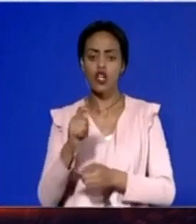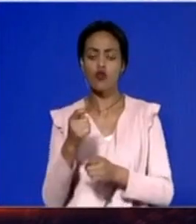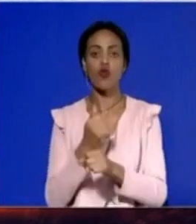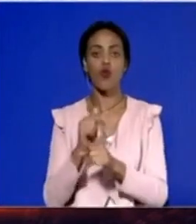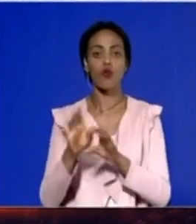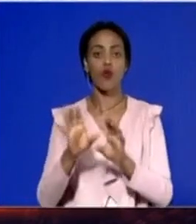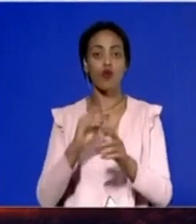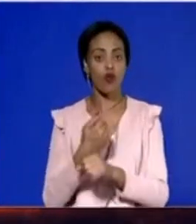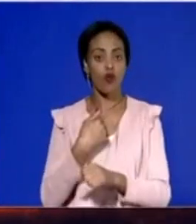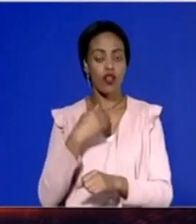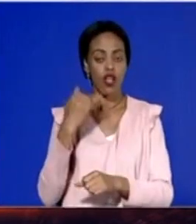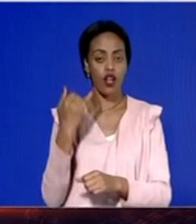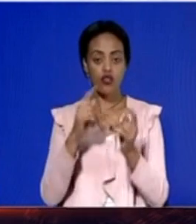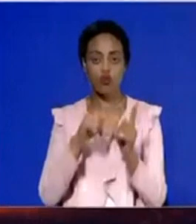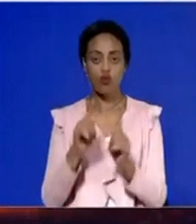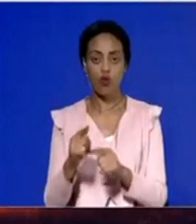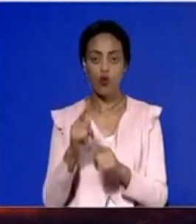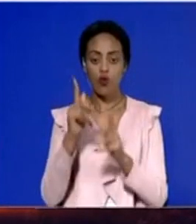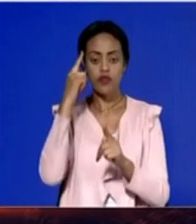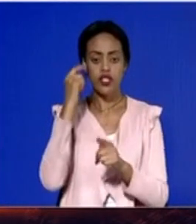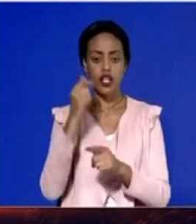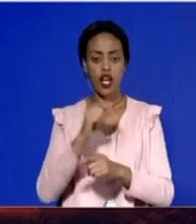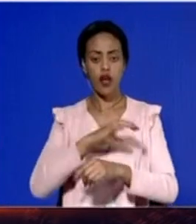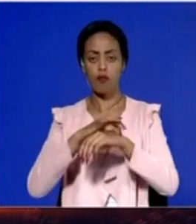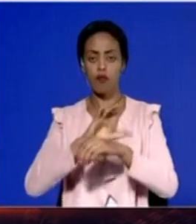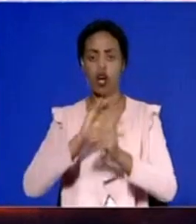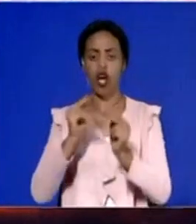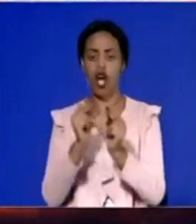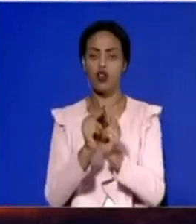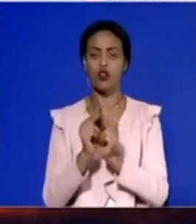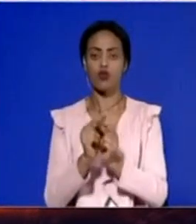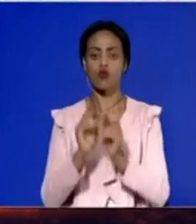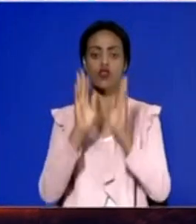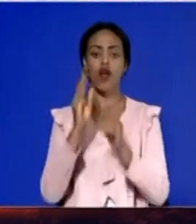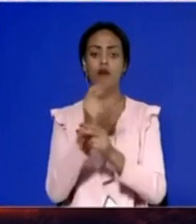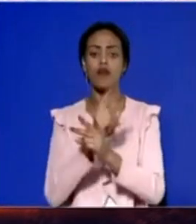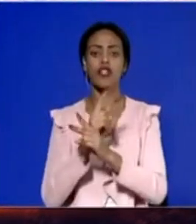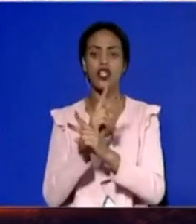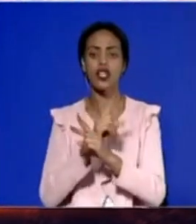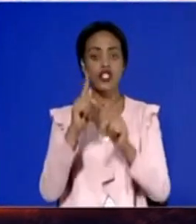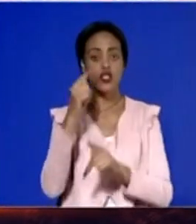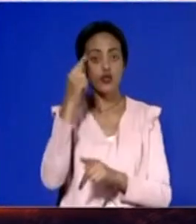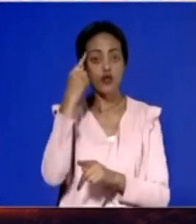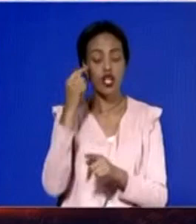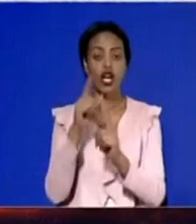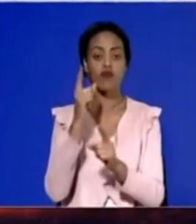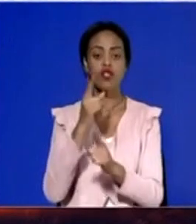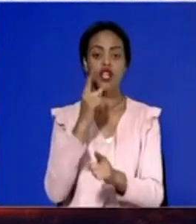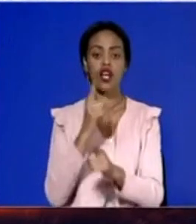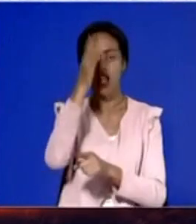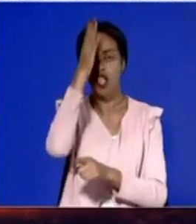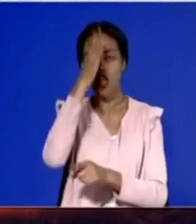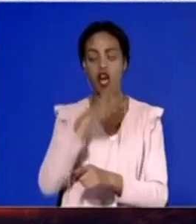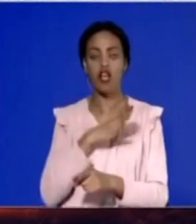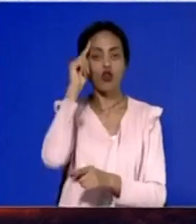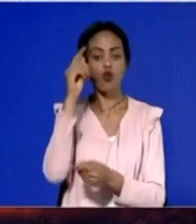እኳ እንተሃለዉ ሕዚ እውን ህዝቢ ትግራይ ብቕልፅሙን ሓድነቱን ሰላምን ድሕንነትን ትግራይ ከም ዘረጋግፅ ኣይተተኪኡ